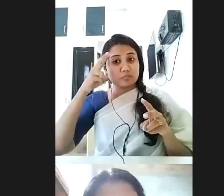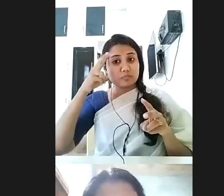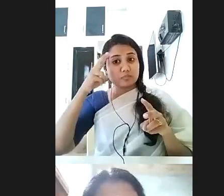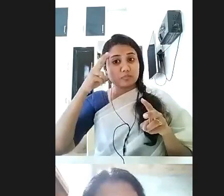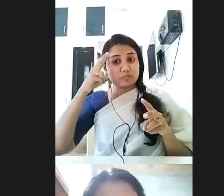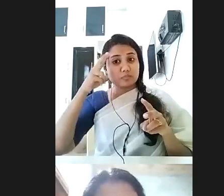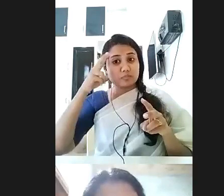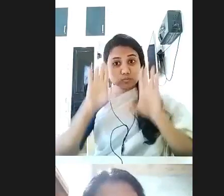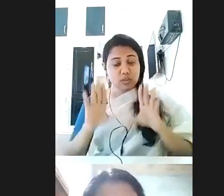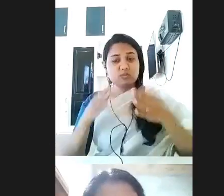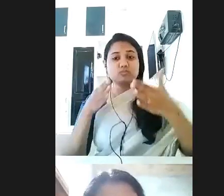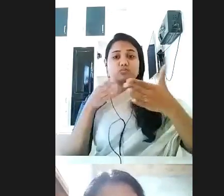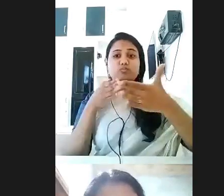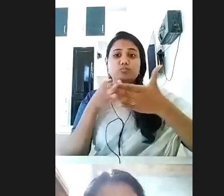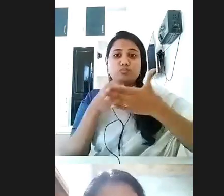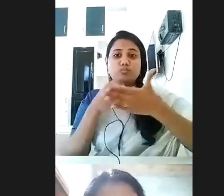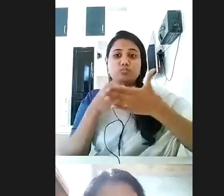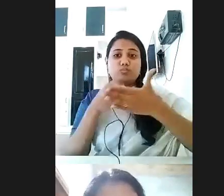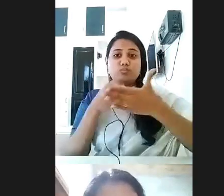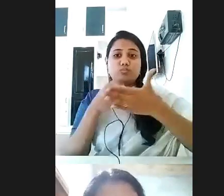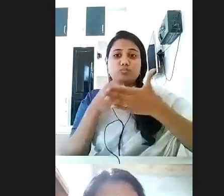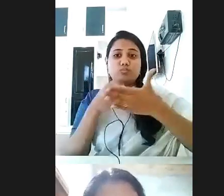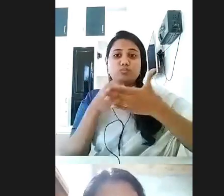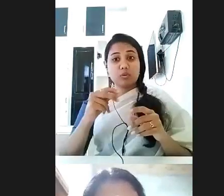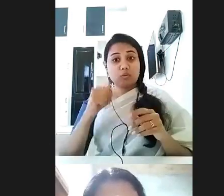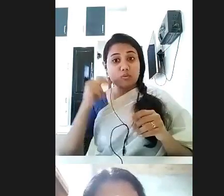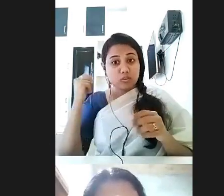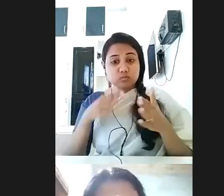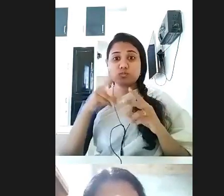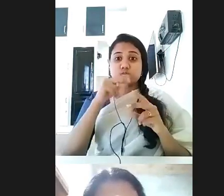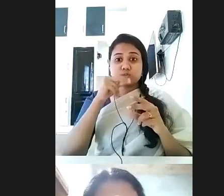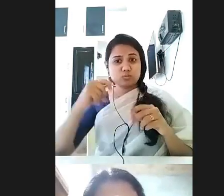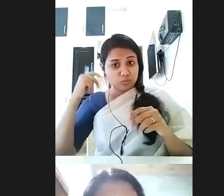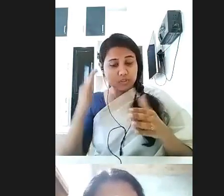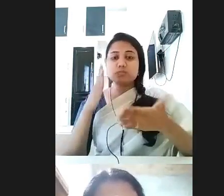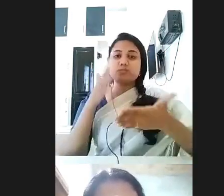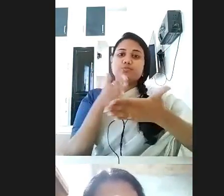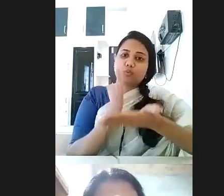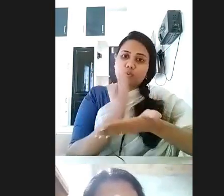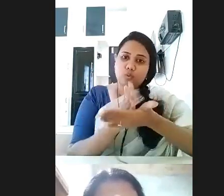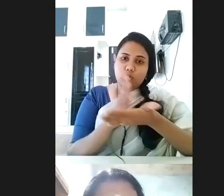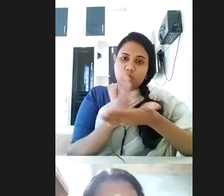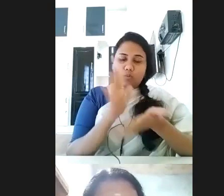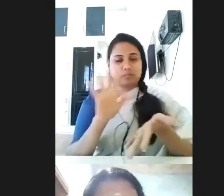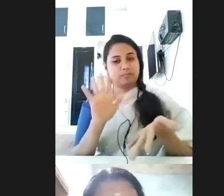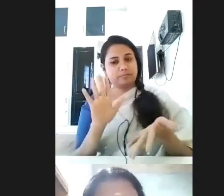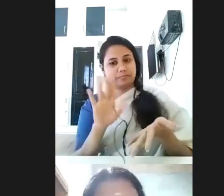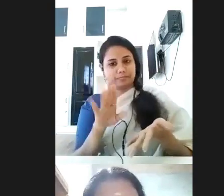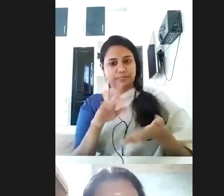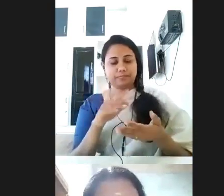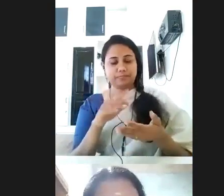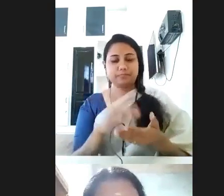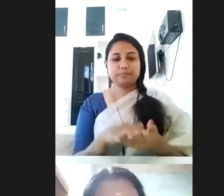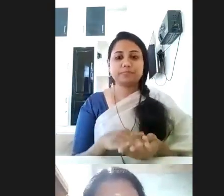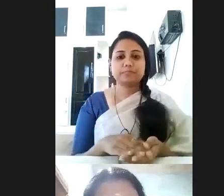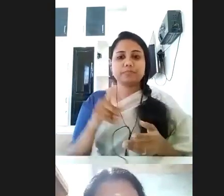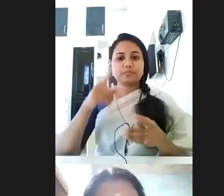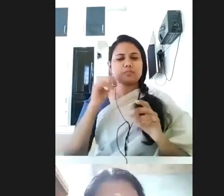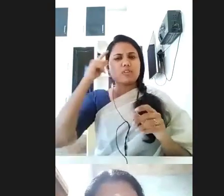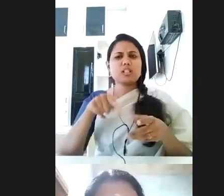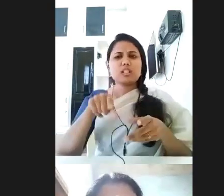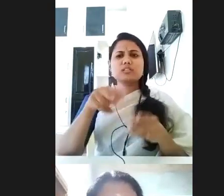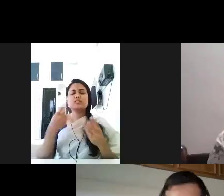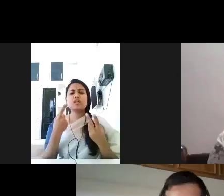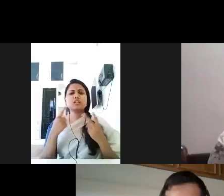സ്റ്റോപ്പ് മീ. ഇഫ് ഞാൻ കുറച്ച് ഫാസ്റ്റ് ആയിട്ട് വല്ലതും സംസാരിക്കുകയാണെങ്കിൽ യു ക്യാൻ ആക്ച്വലി സ്റ്റോപ്പ് മീ. സോ മൈ മേജർ ഇന്റൻഷൻ എന്താ പറഞ്ഞാൽ,